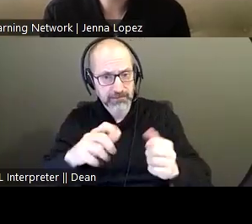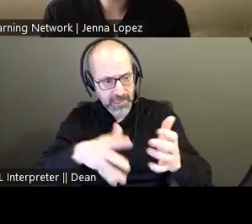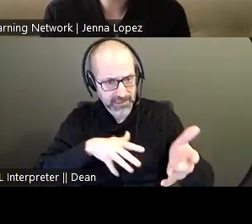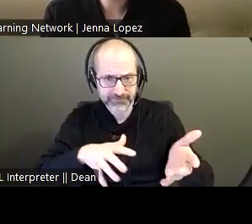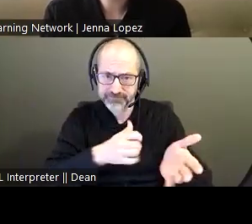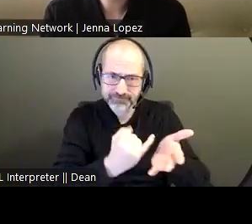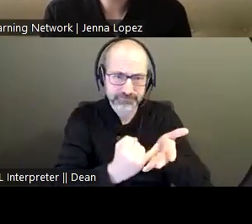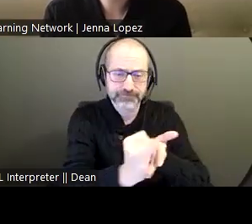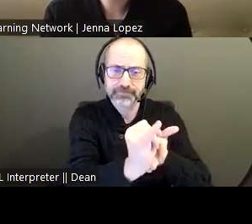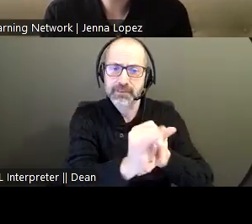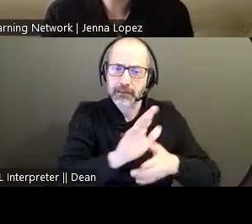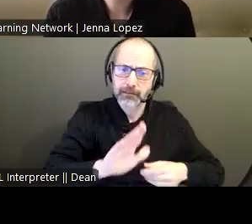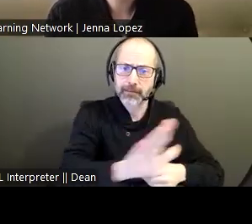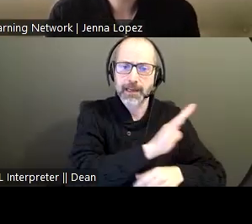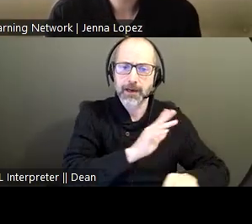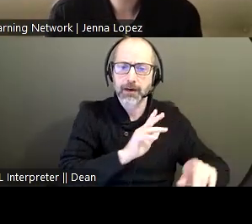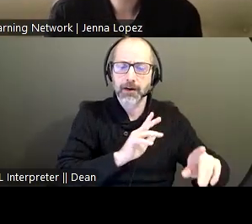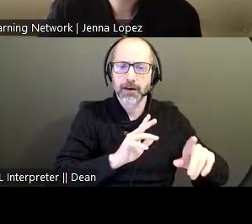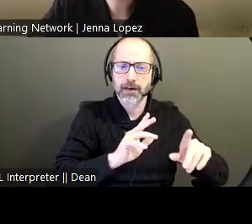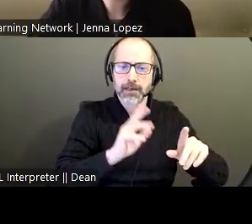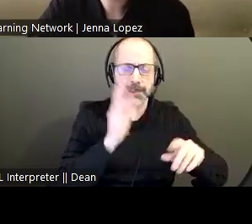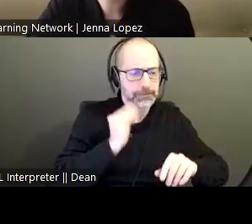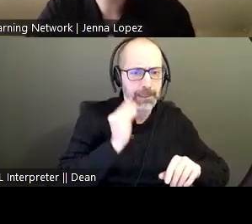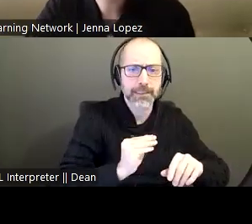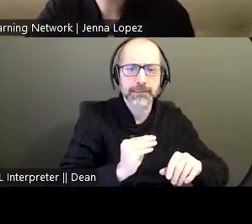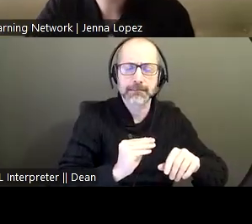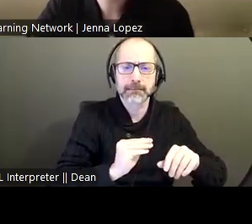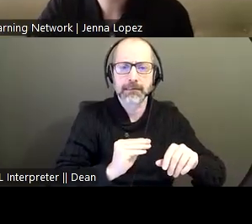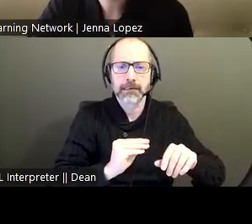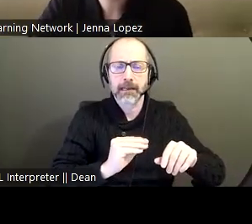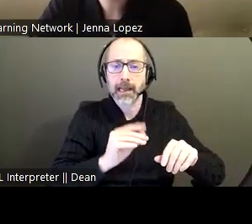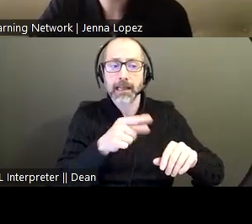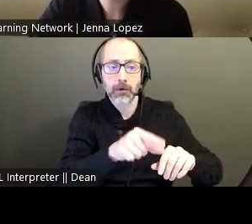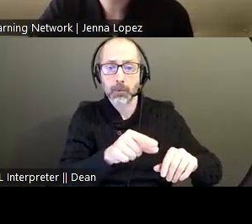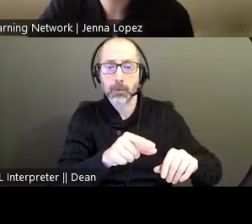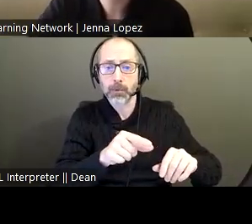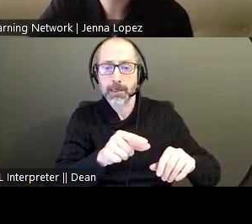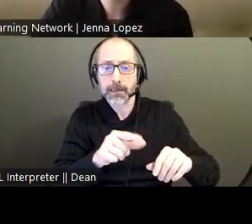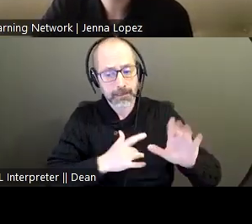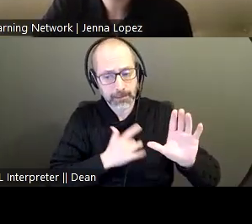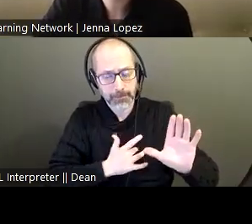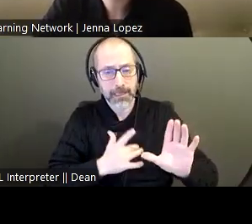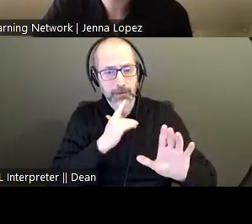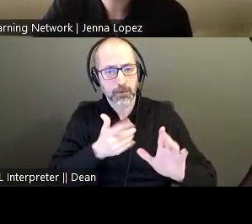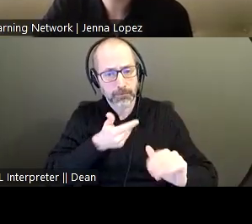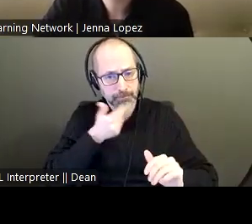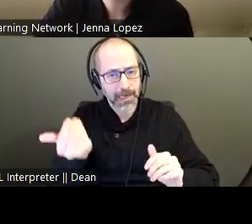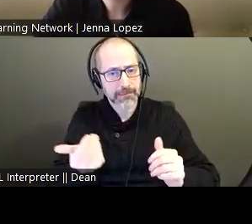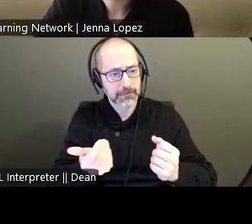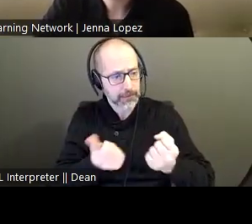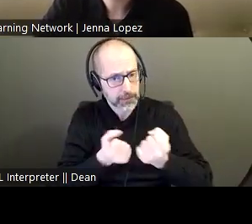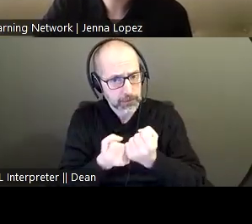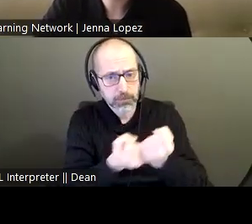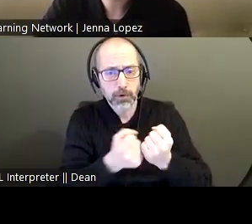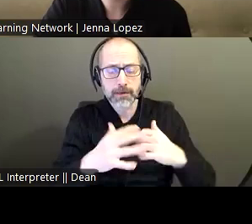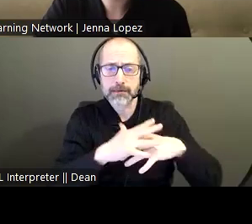LGBTQIA+. Nous reconnaissons qu'il est notre responsabilité dans le cadre de notre travail d'être informés de l'empreinte coloniale des préjudices qui façonnent des expériences de violence